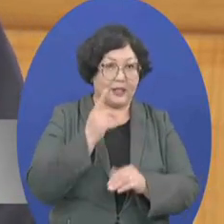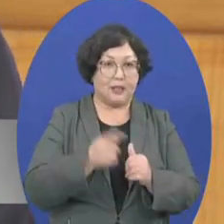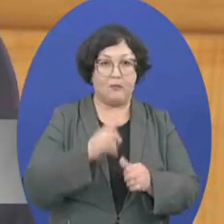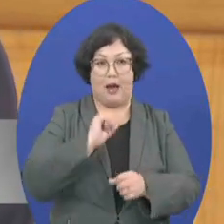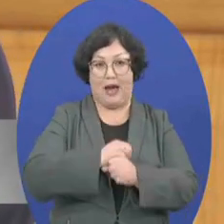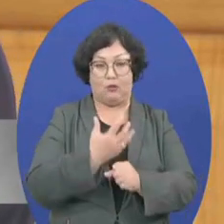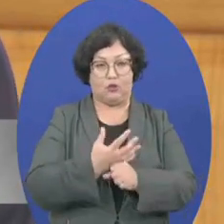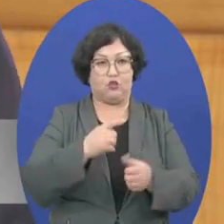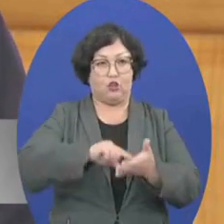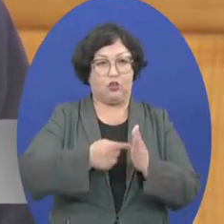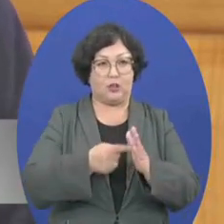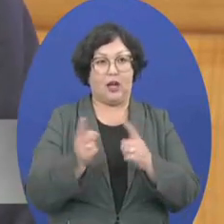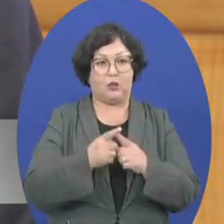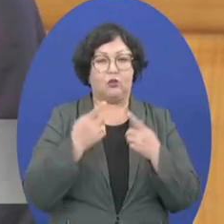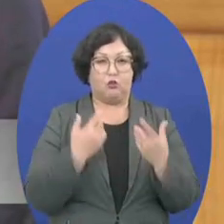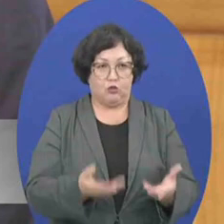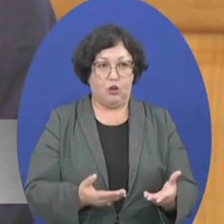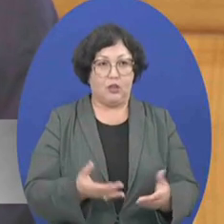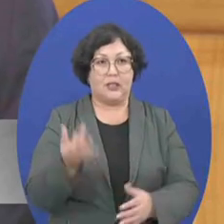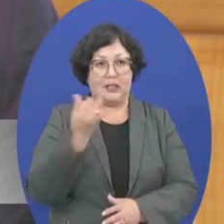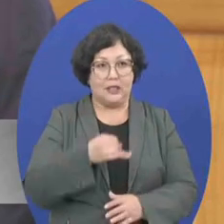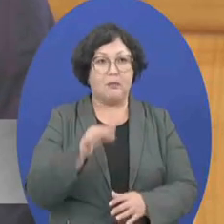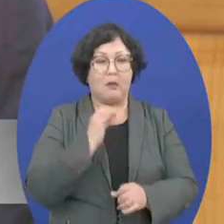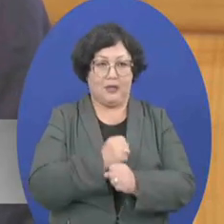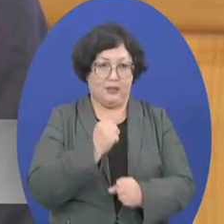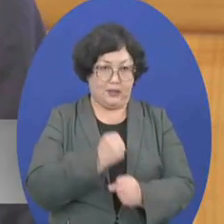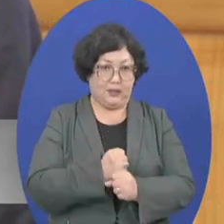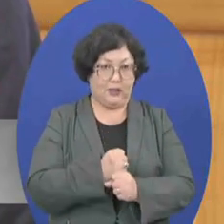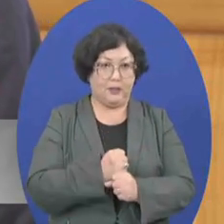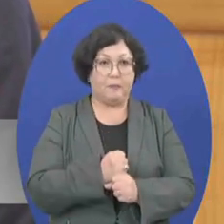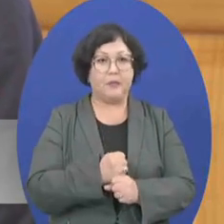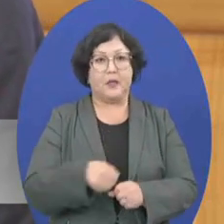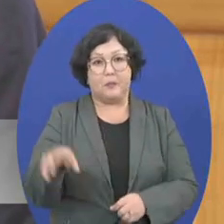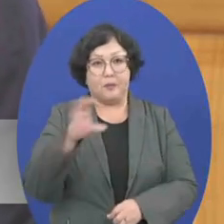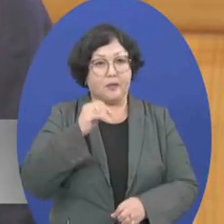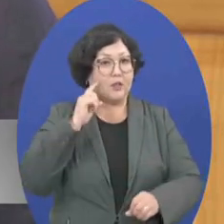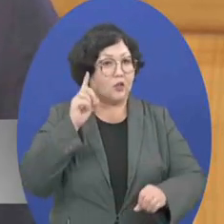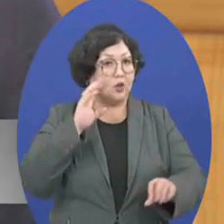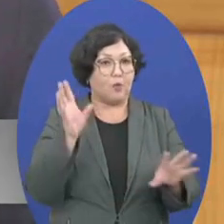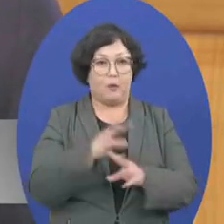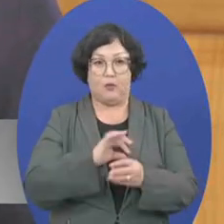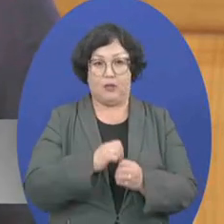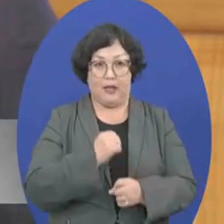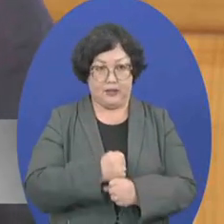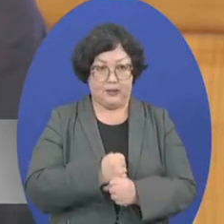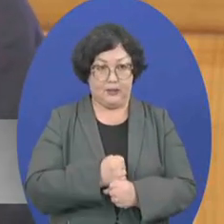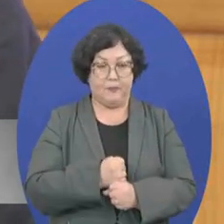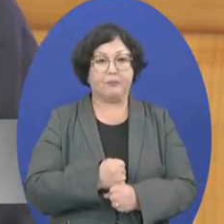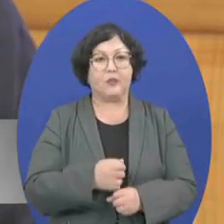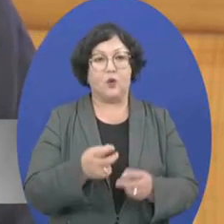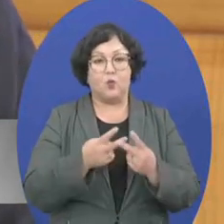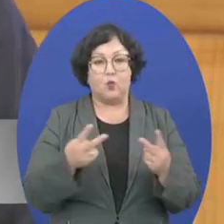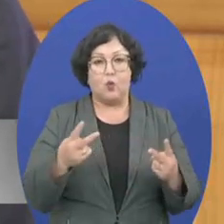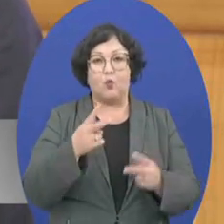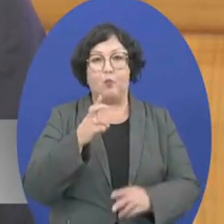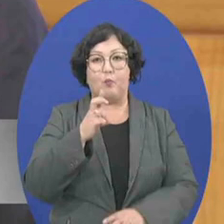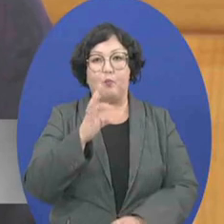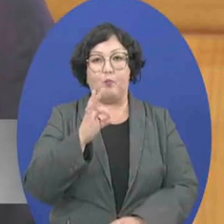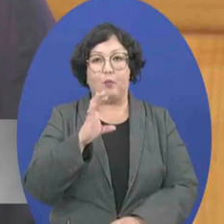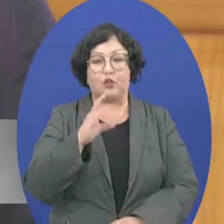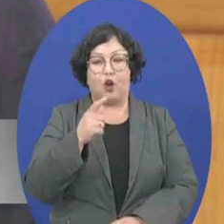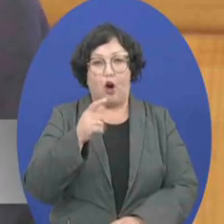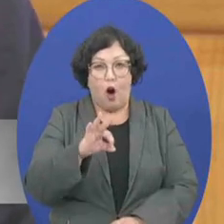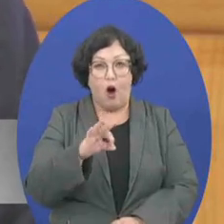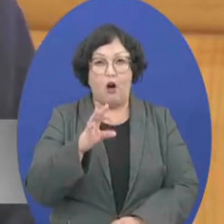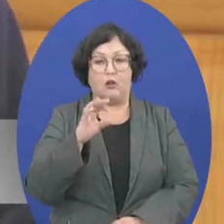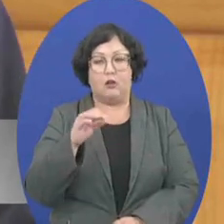тооцсон. За ийм ажлыг одоо бид нар инжилээс зохион байгуулж байна. Тийм учраас бол үндэсний босго оноог одоо бид нар